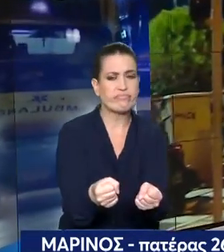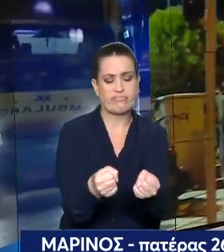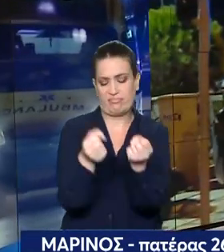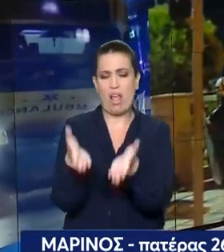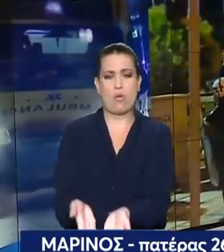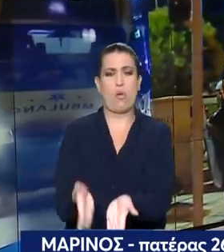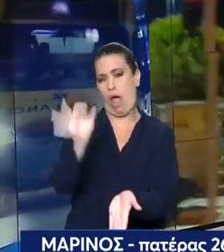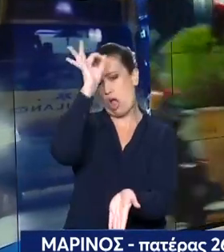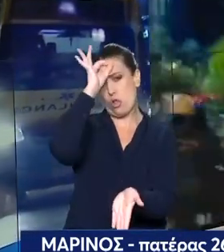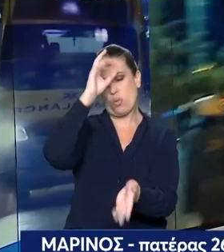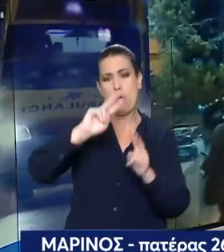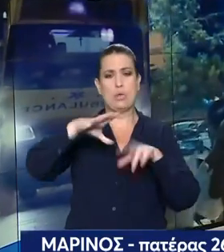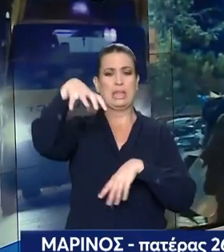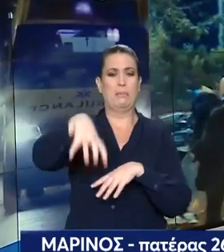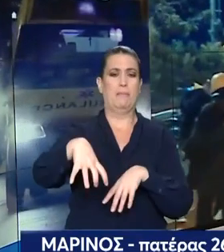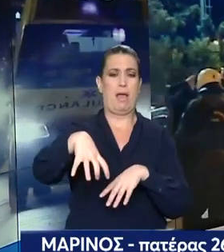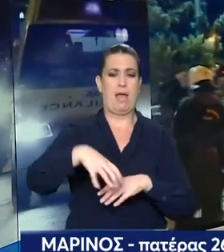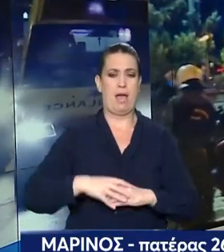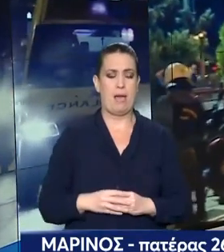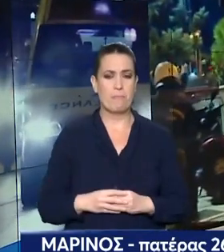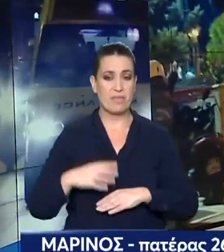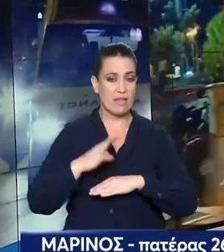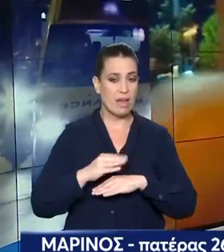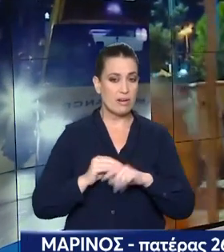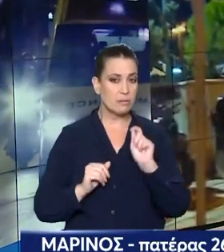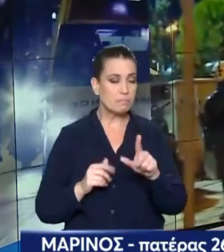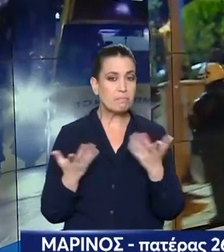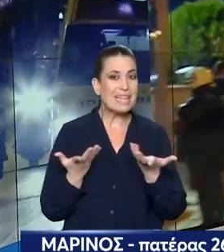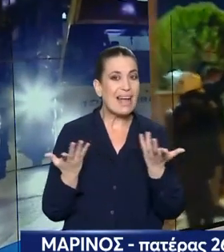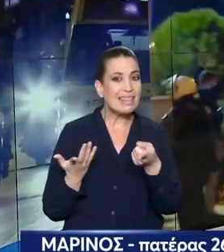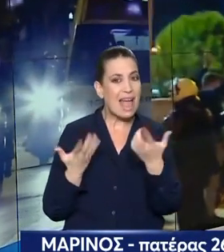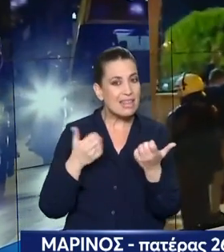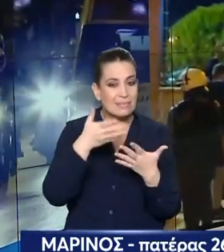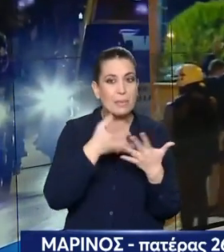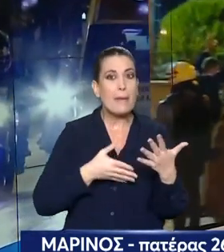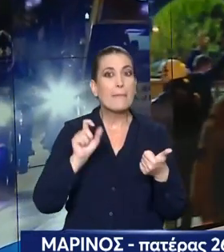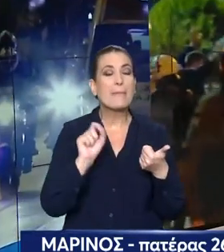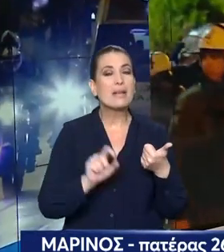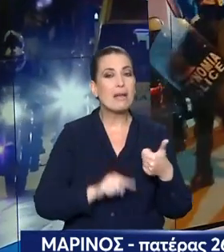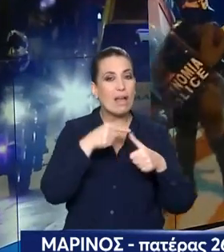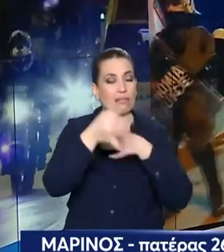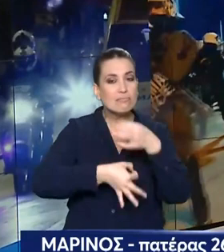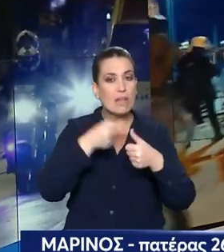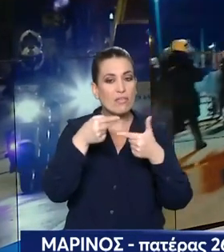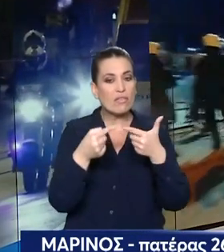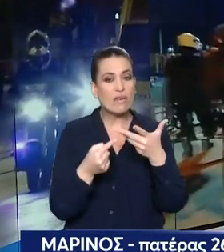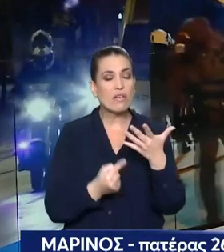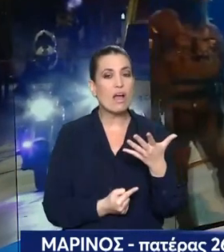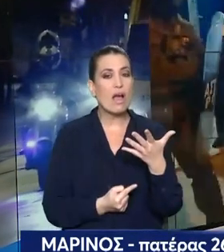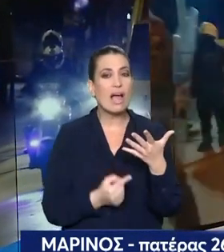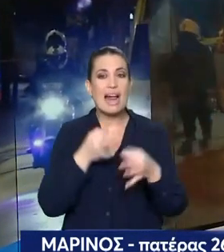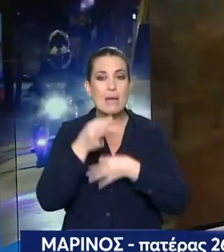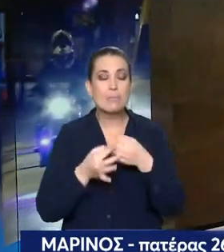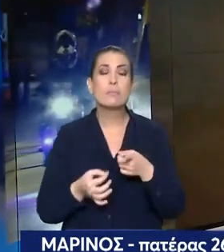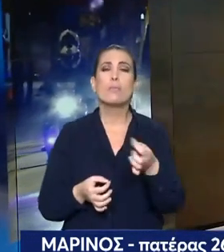Μάλιστα. Κάτι δεν για τα επεισόδια σας είπε, κάποιο μήνυμα ή κάτι που σας έστειλε για το τι γινόταν? Όχι, μου είπε γίνεται